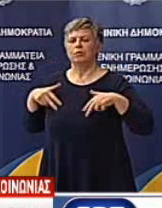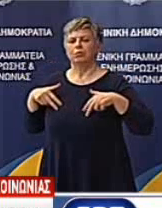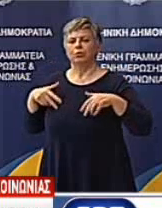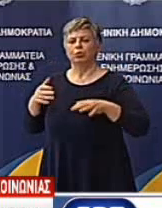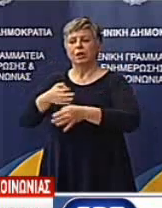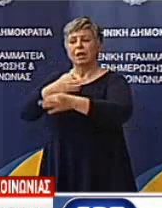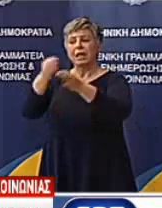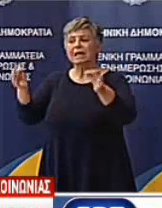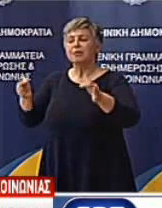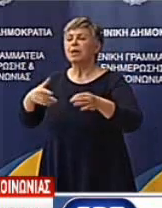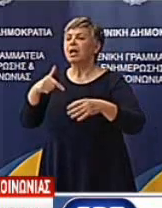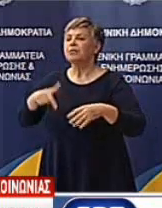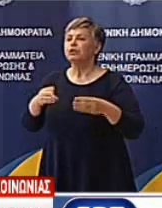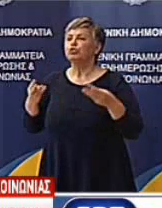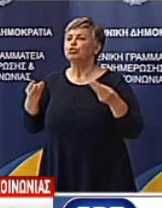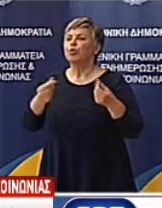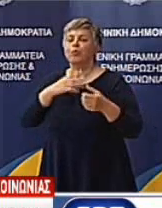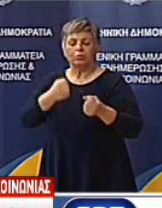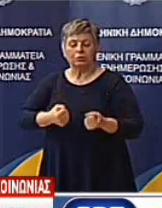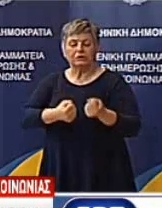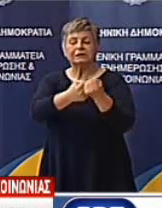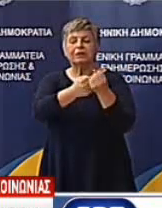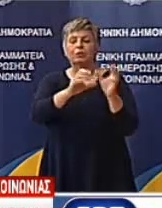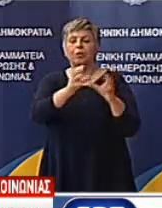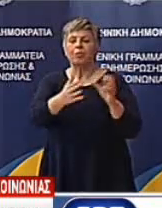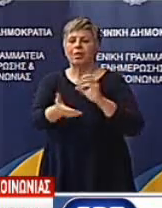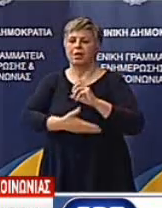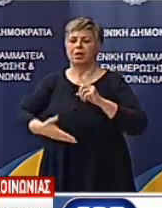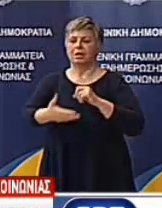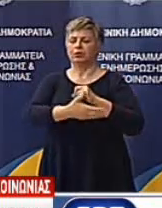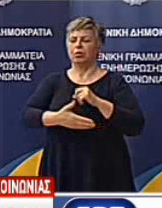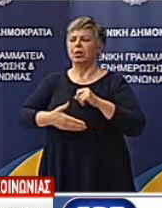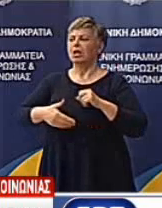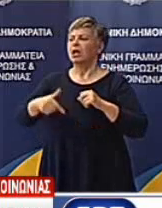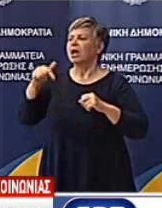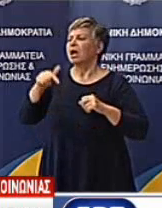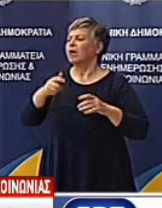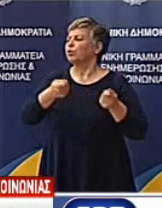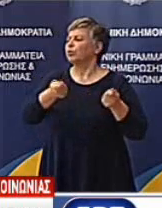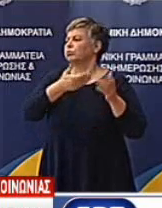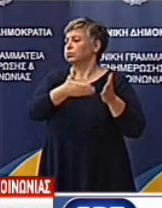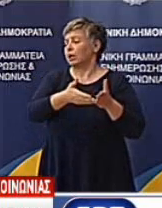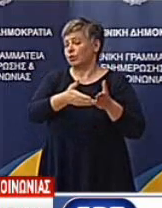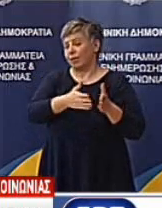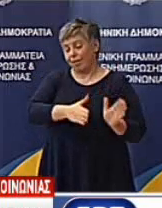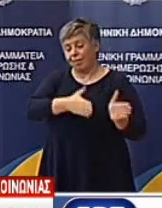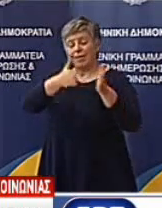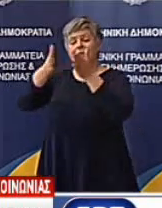στηριχθεί ο πρωτογενής τομέας. Αυτό είναι το βασικό των κινητοποιήσεων. Απ' την άλλη πλευρά όμως